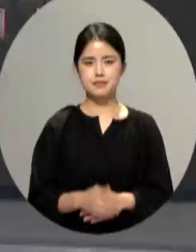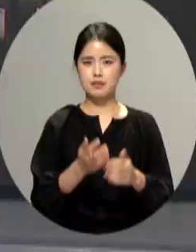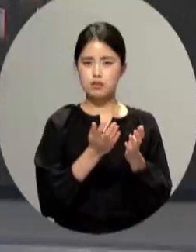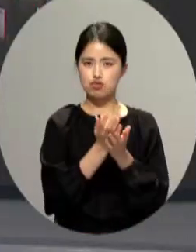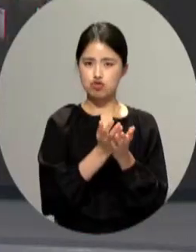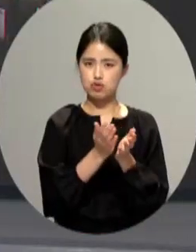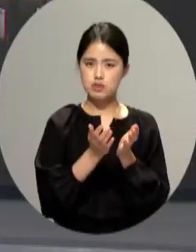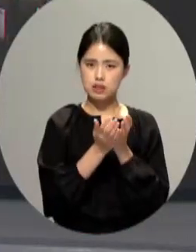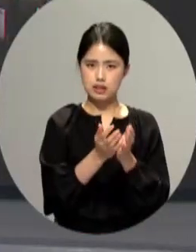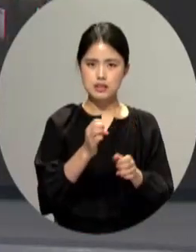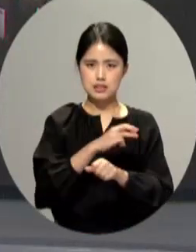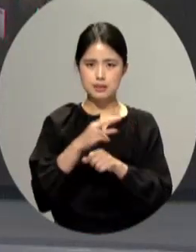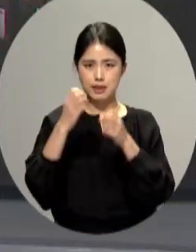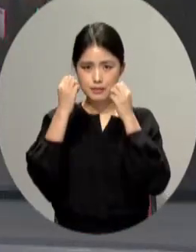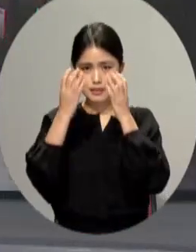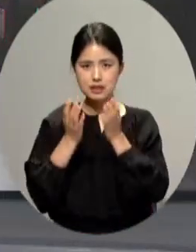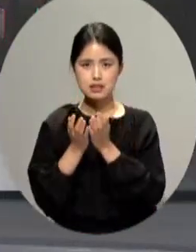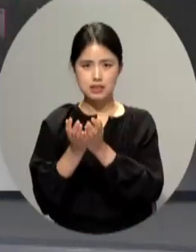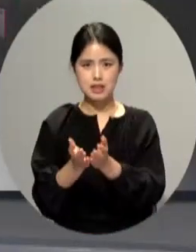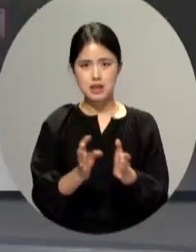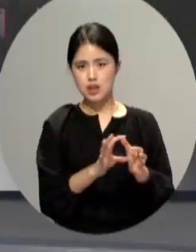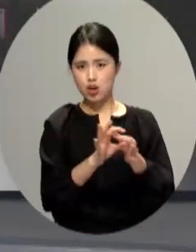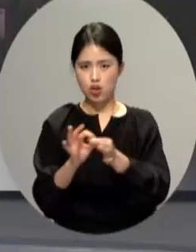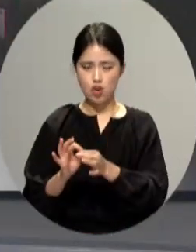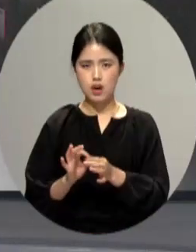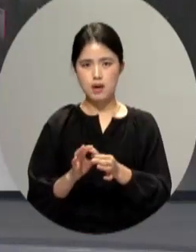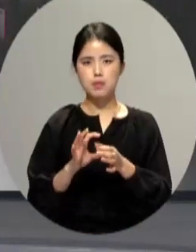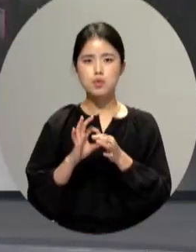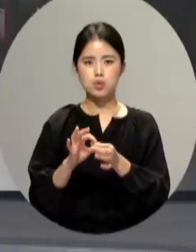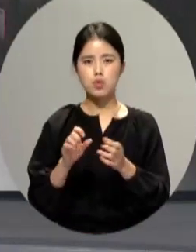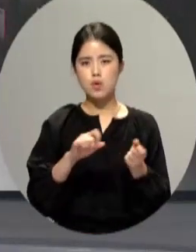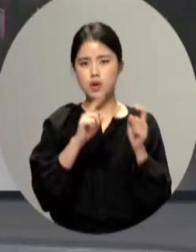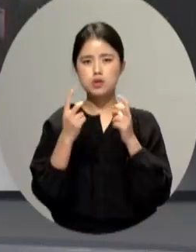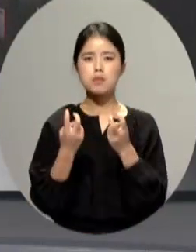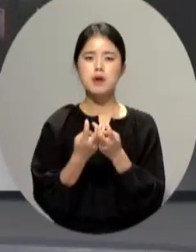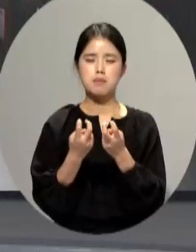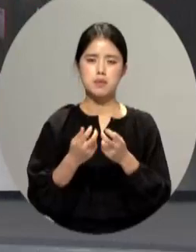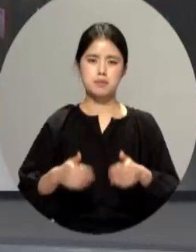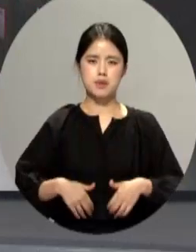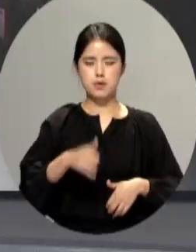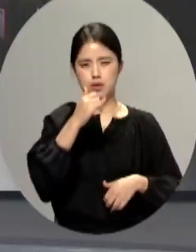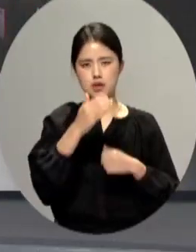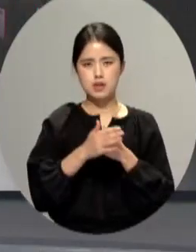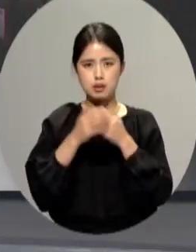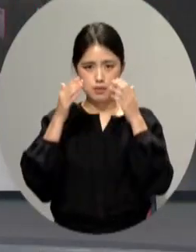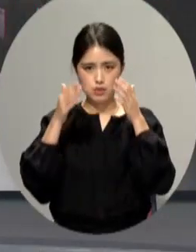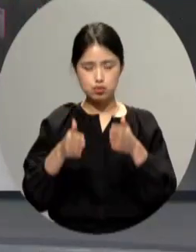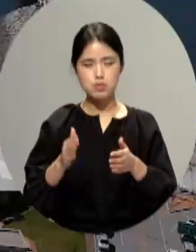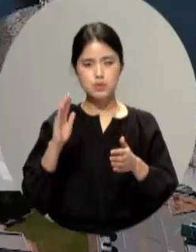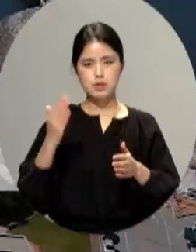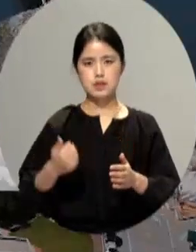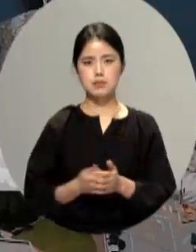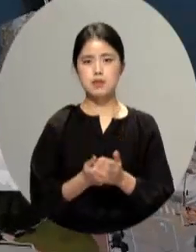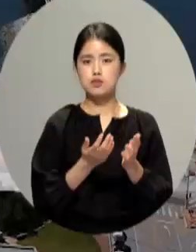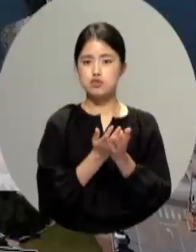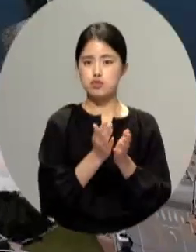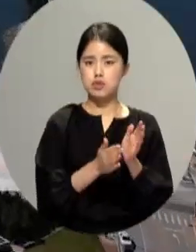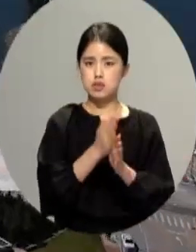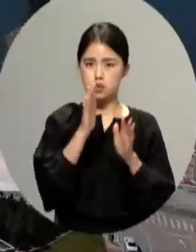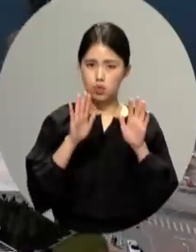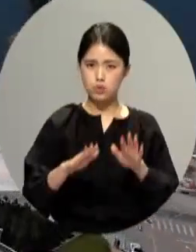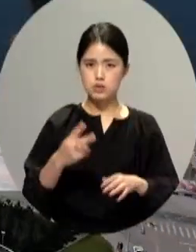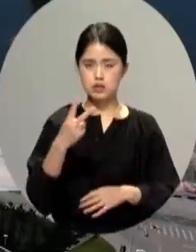군산항과 세만금 신앙의 유기적인 결합을 통한 활성화 방안이 강구되고 있어 귀추가 주목됩니다 군산시는